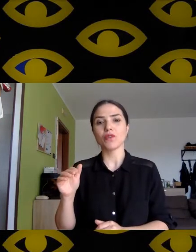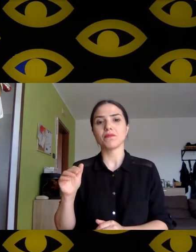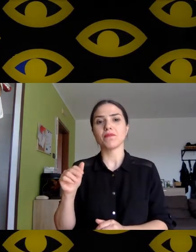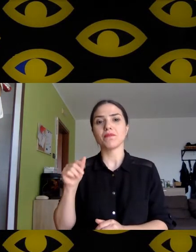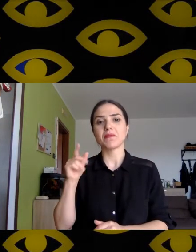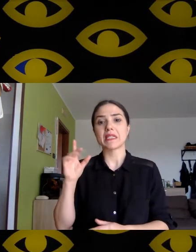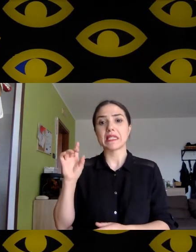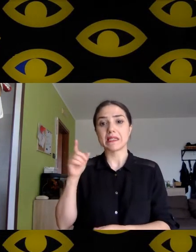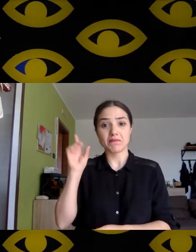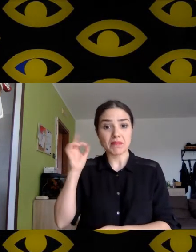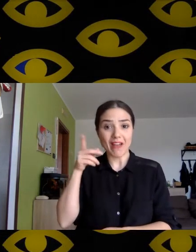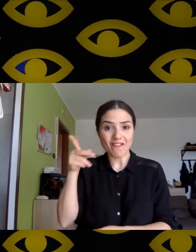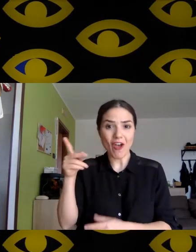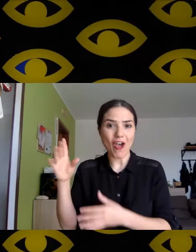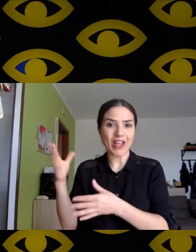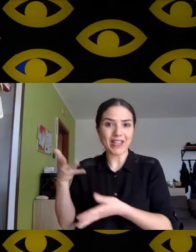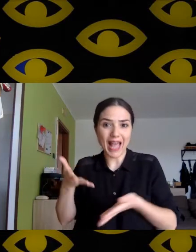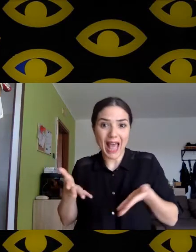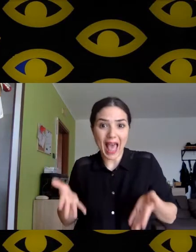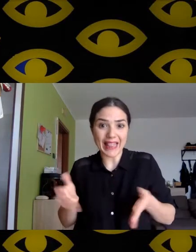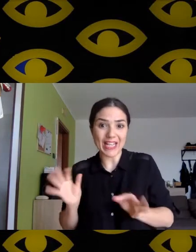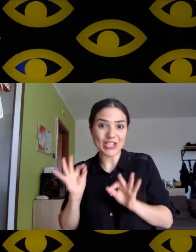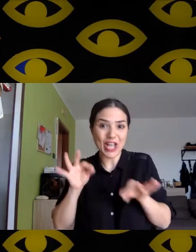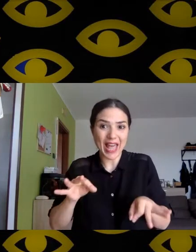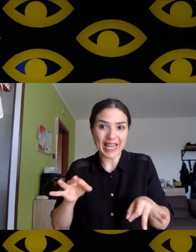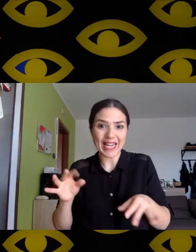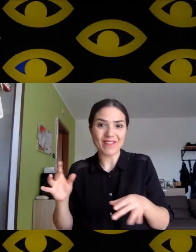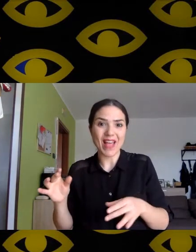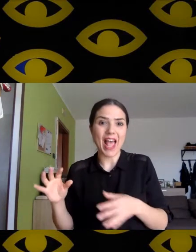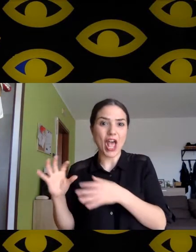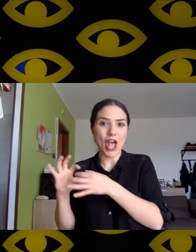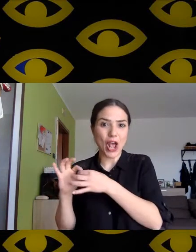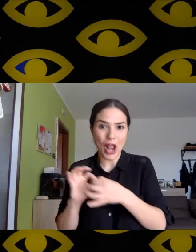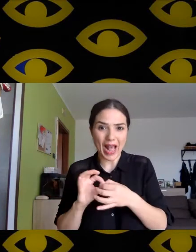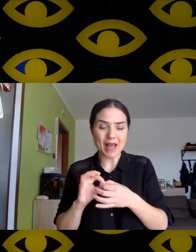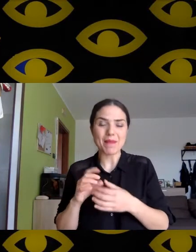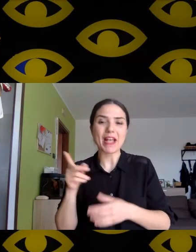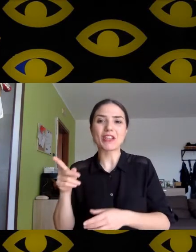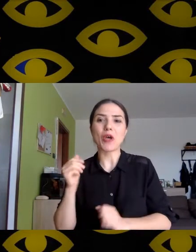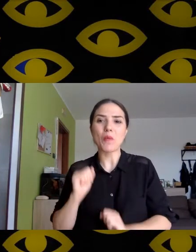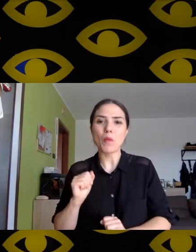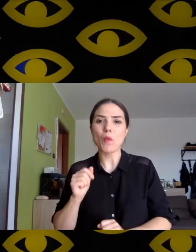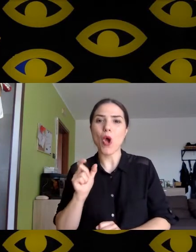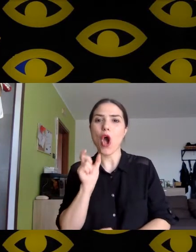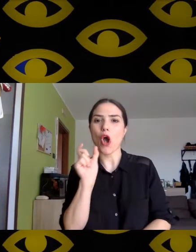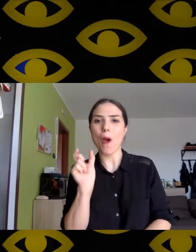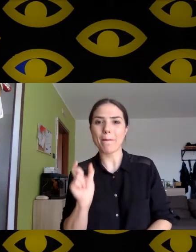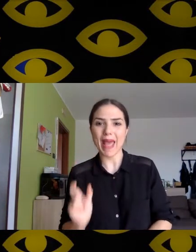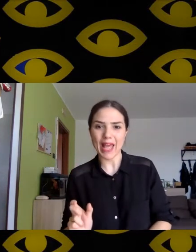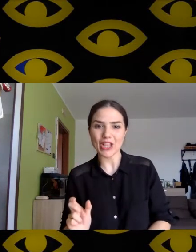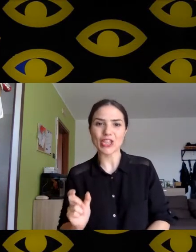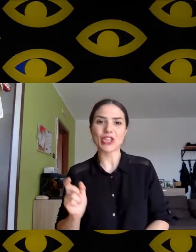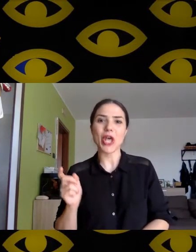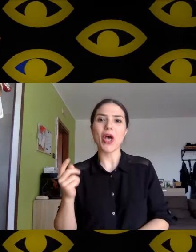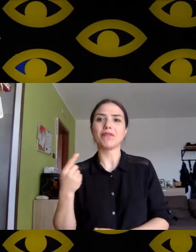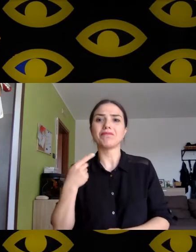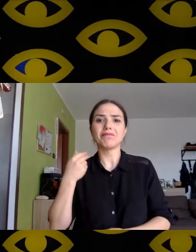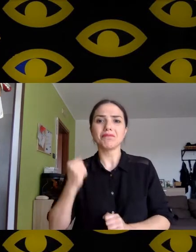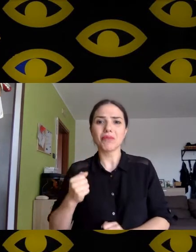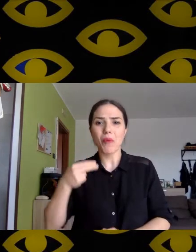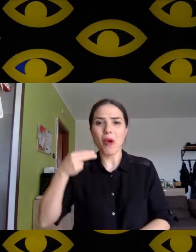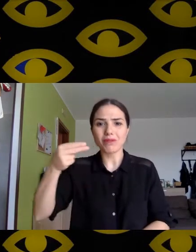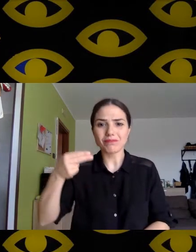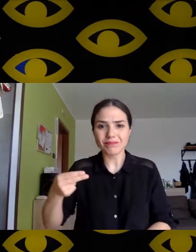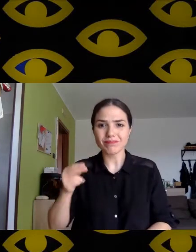a mandarci i vostri saluti, a farci sapere che ci siete, farci sapere da dove siete e farci sapere che state condividendo